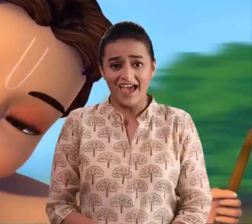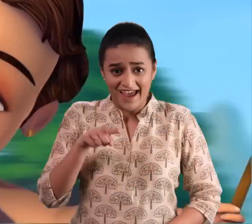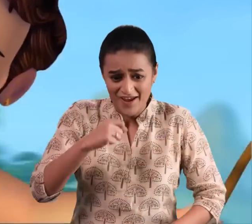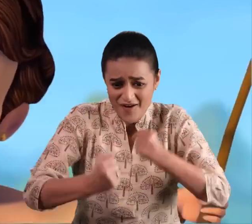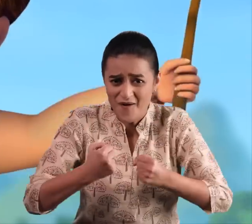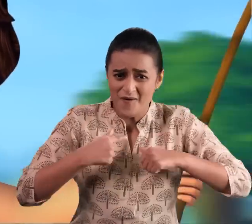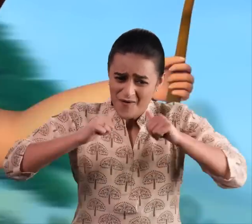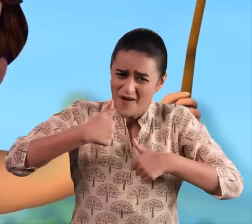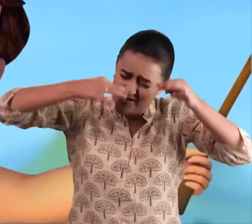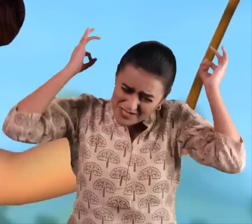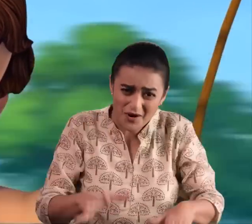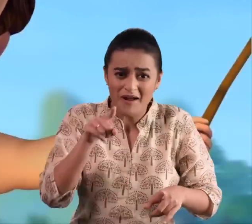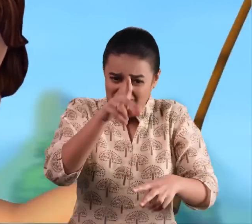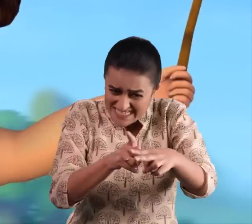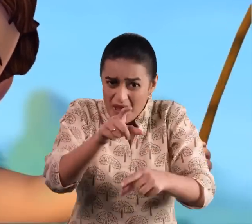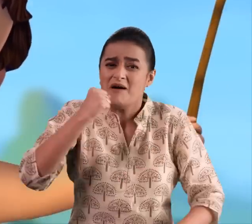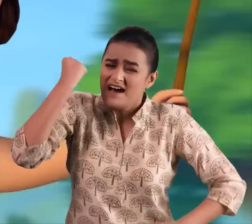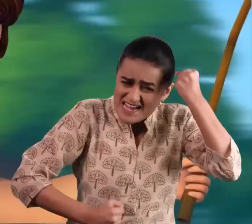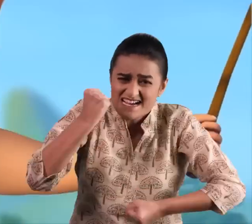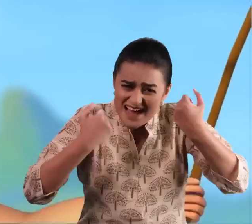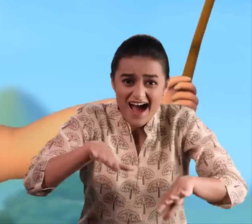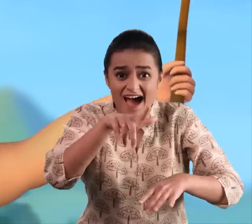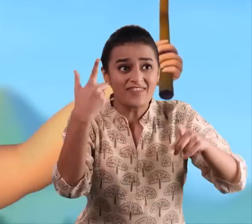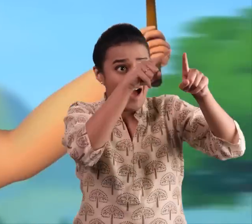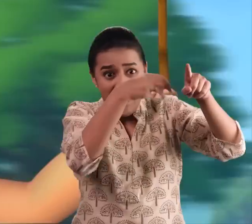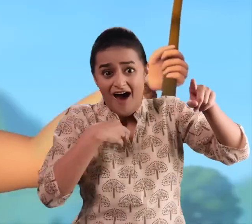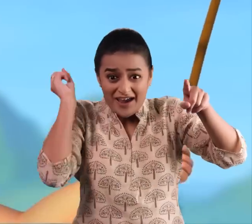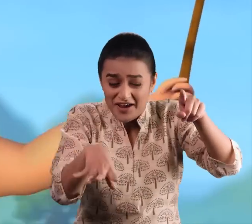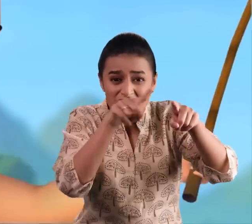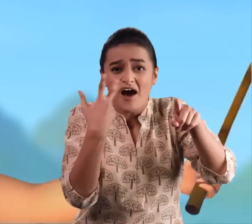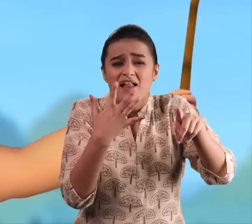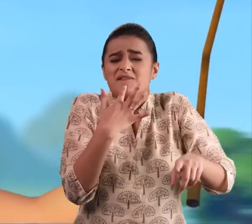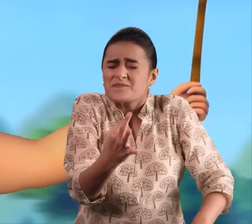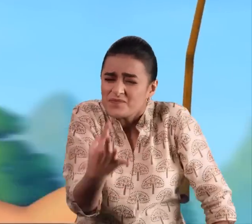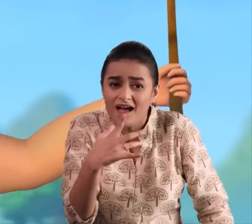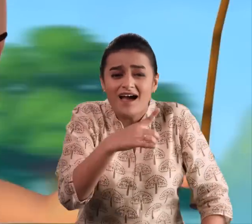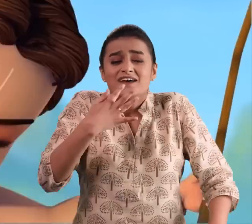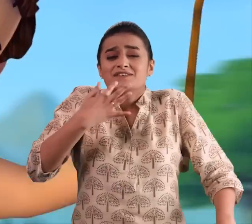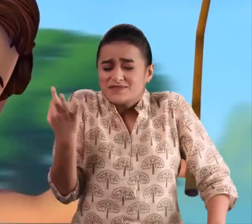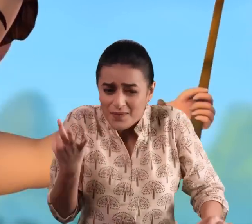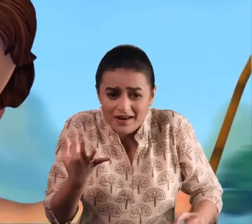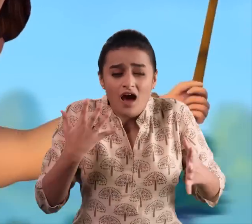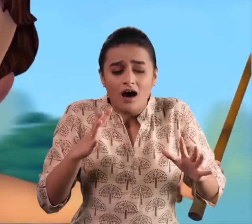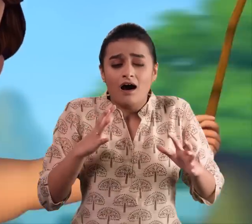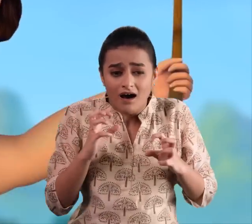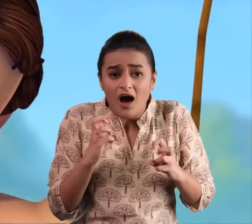हम ये दौड़ अवश्य जीतेंगे, बस तुम दौड़ते जाओ और तुम्हें मिलेगा ये स्वादिष्ट मीठा